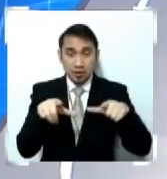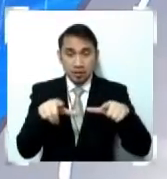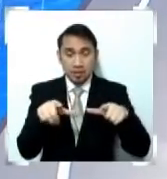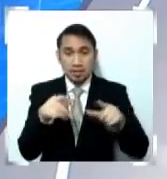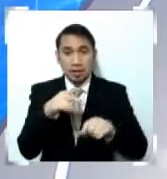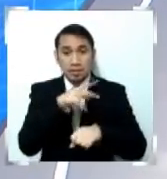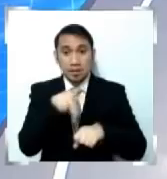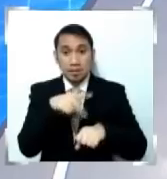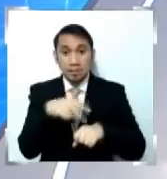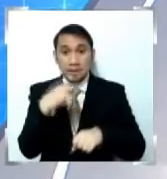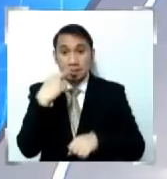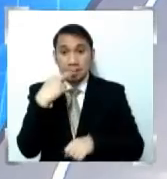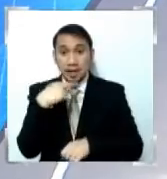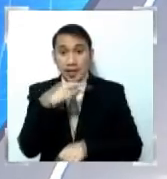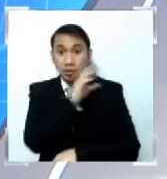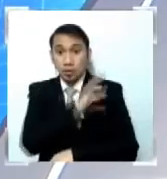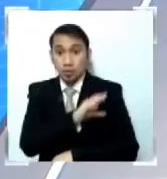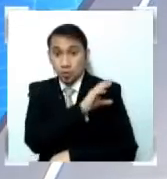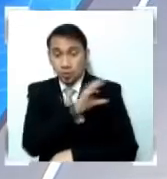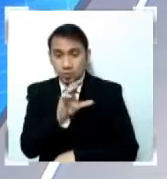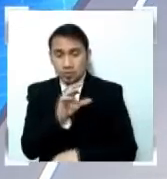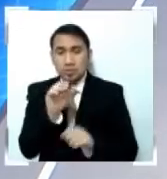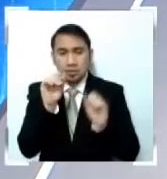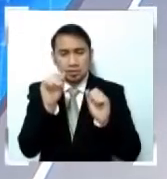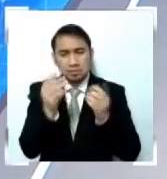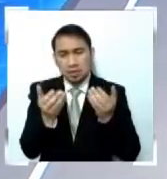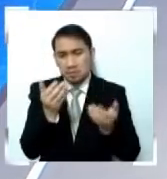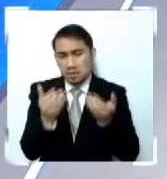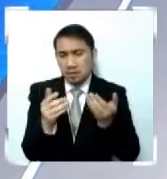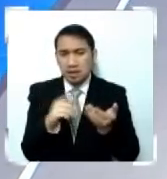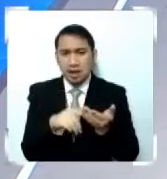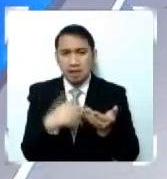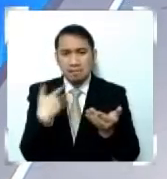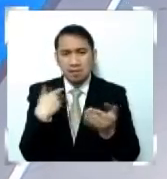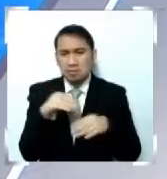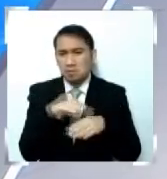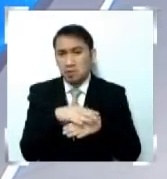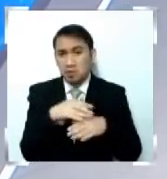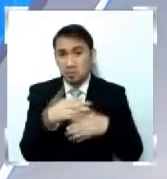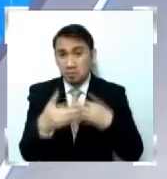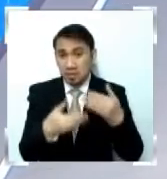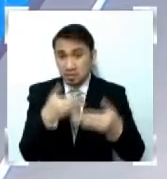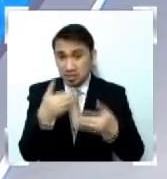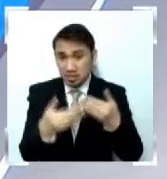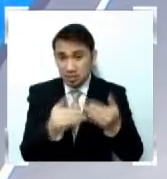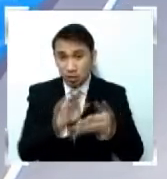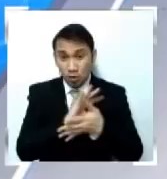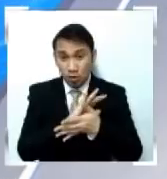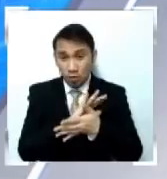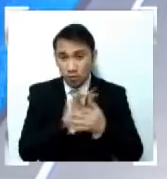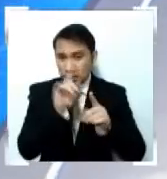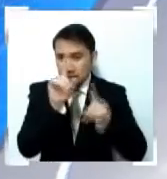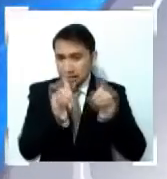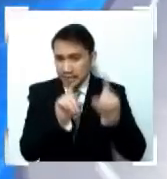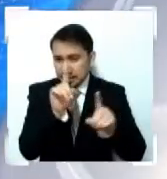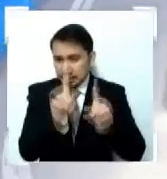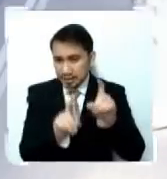raw maapektuhan ang pagpoproseso nila ng COVID-19 test. Saksila si Corrine Katibaya.